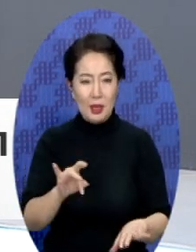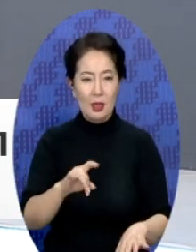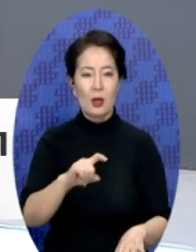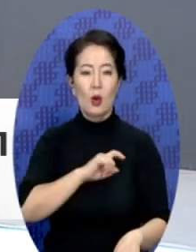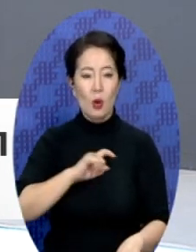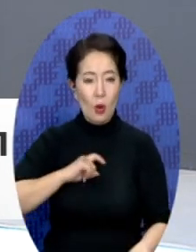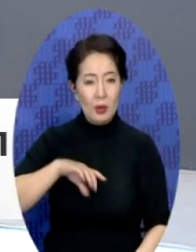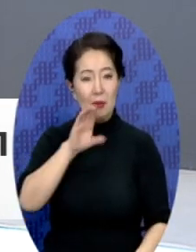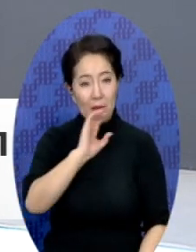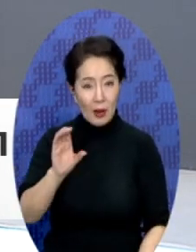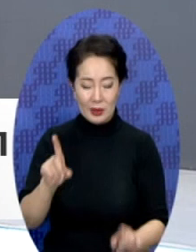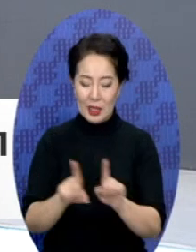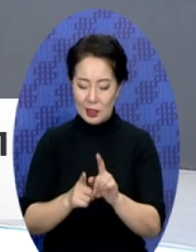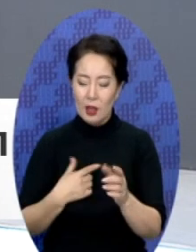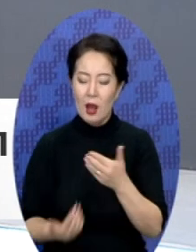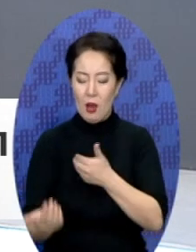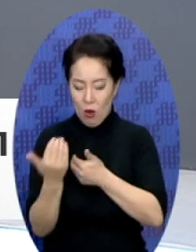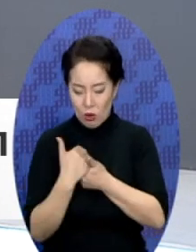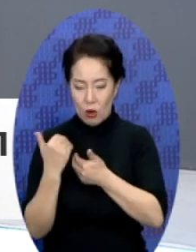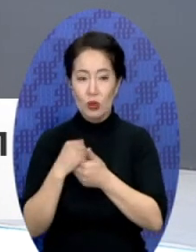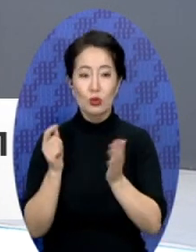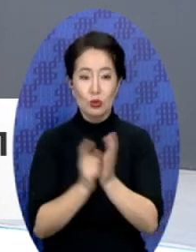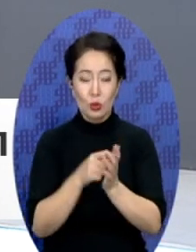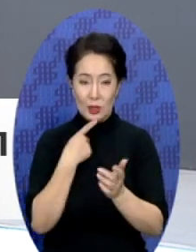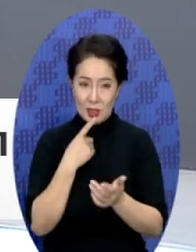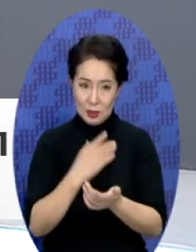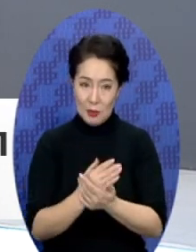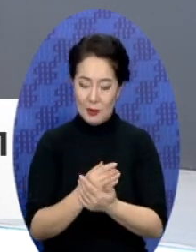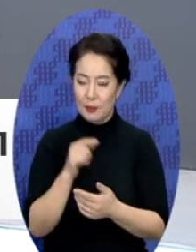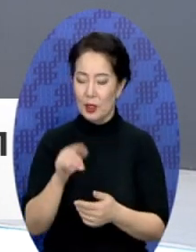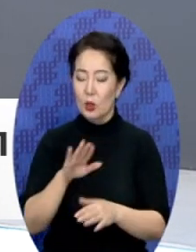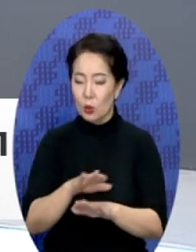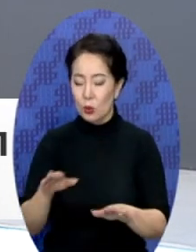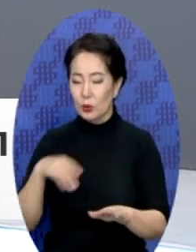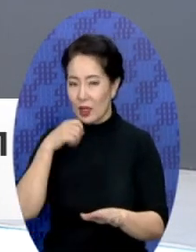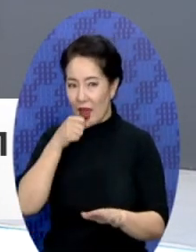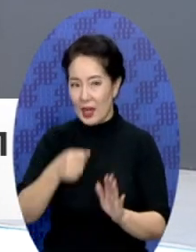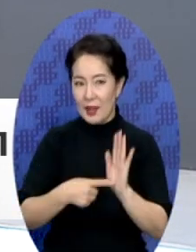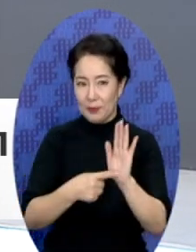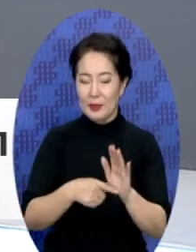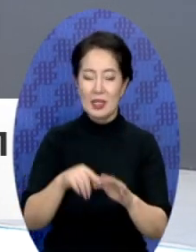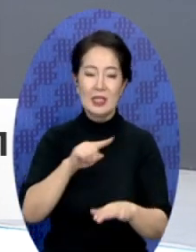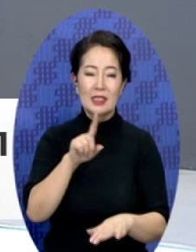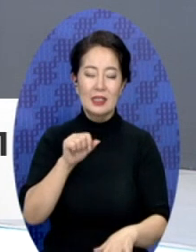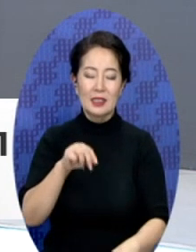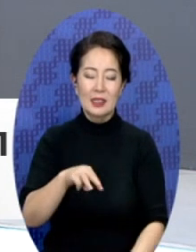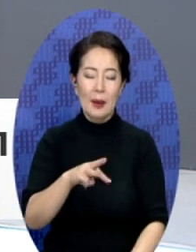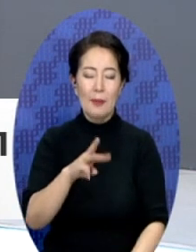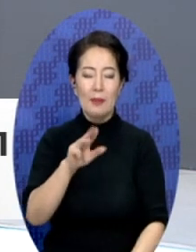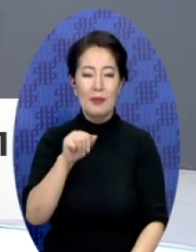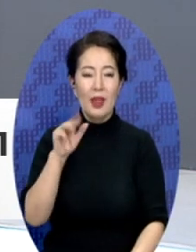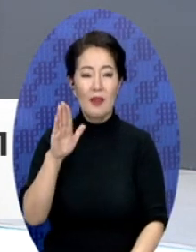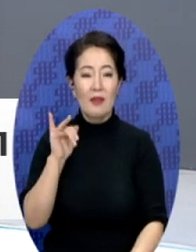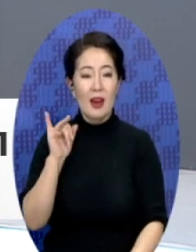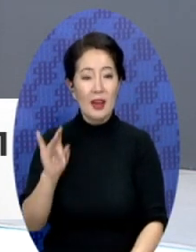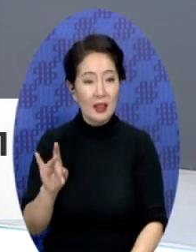хамтын оролцоотой оролцох нь бол чухал гэдэг энэ байр суурь хэлжэн. За үргэлжлүүлэн та бүхэндээ сурагчдын яриа болон за ер нь зам тээврийн салбарт бас хэн яаж энэ